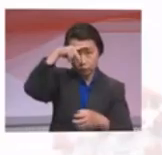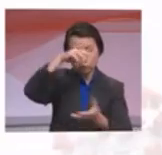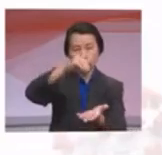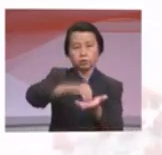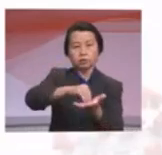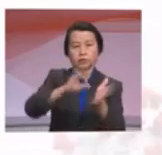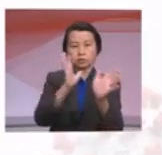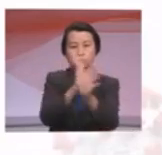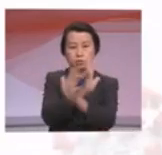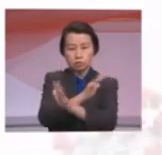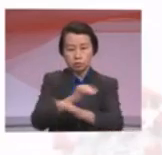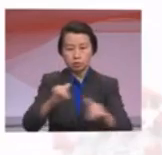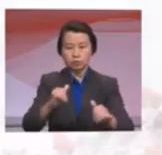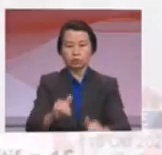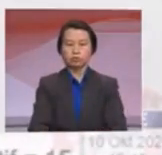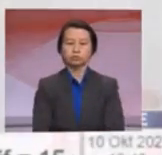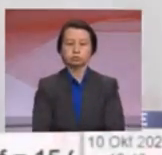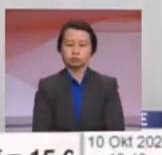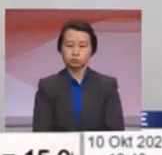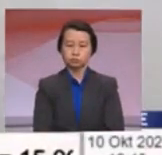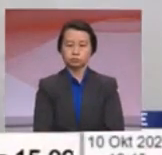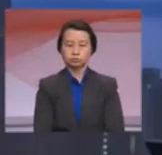Sarawak.